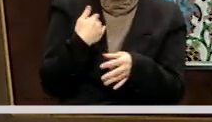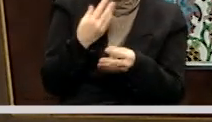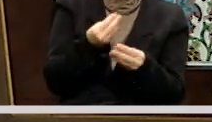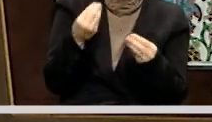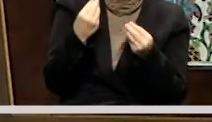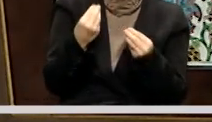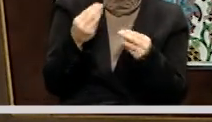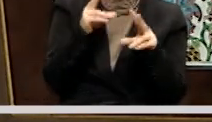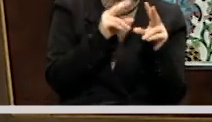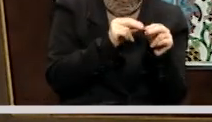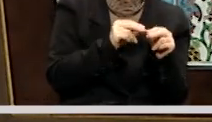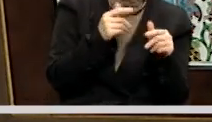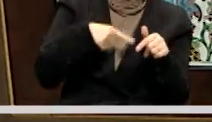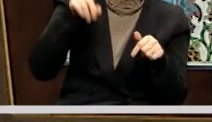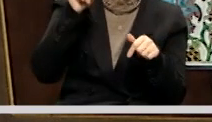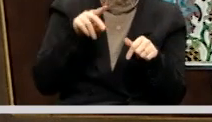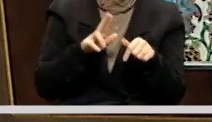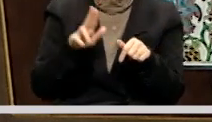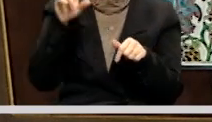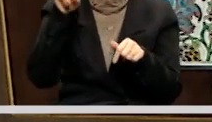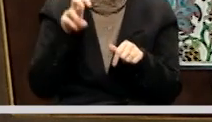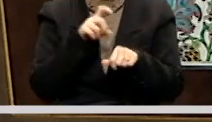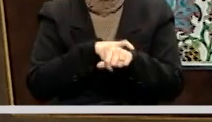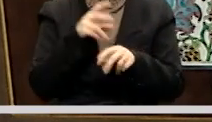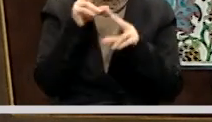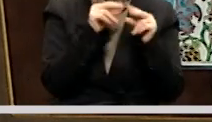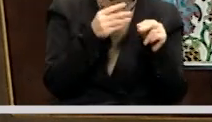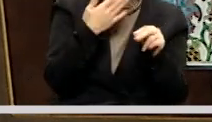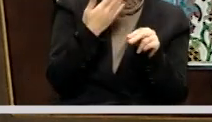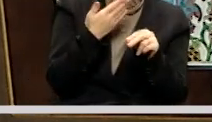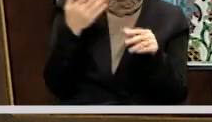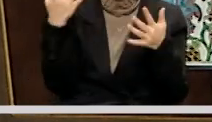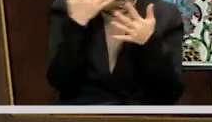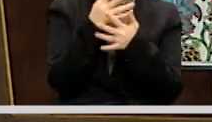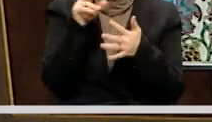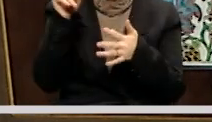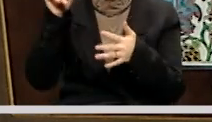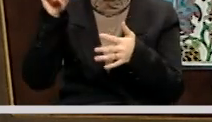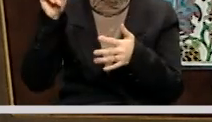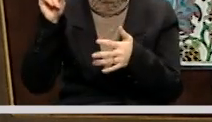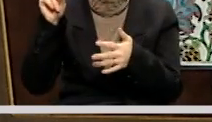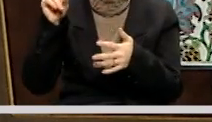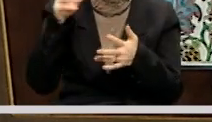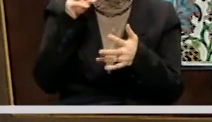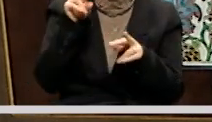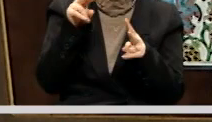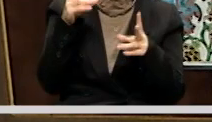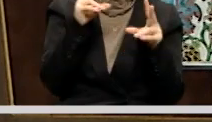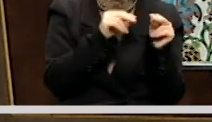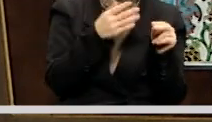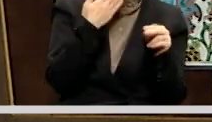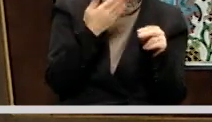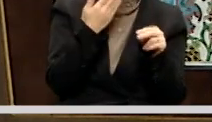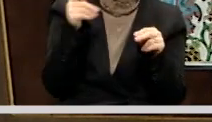Hı hı. Günde 7-8 saatte uyuyorum. Ama örneğin mesela işte gece 12 gibi 1 gibi mesela daha erken uyudum diyelim böyle. Evet. 11